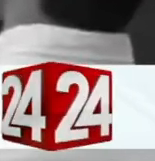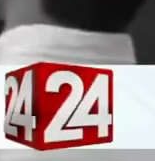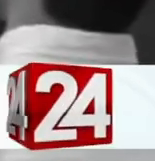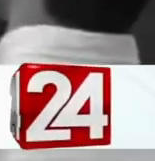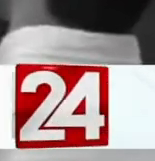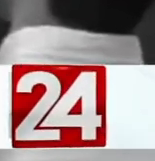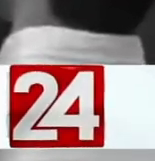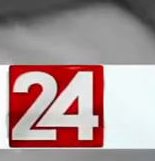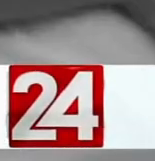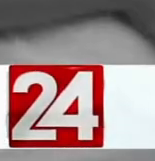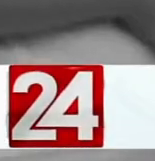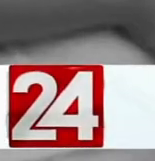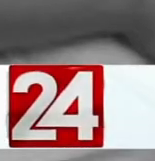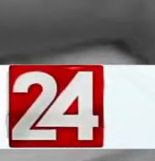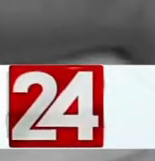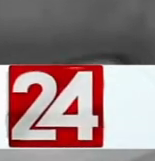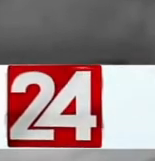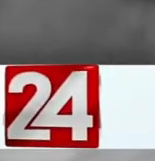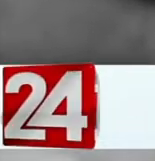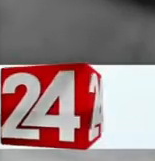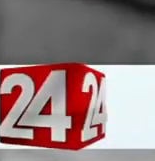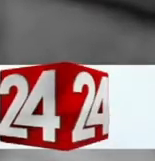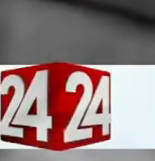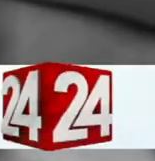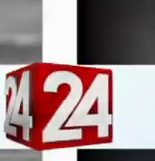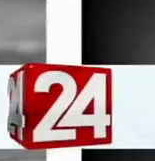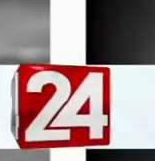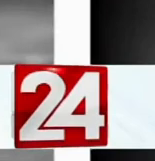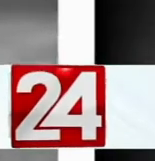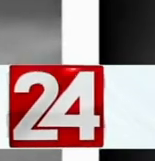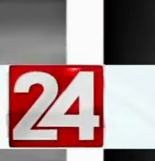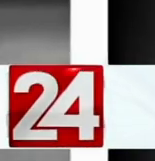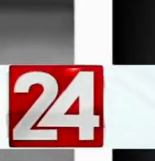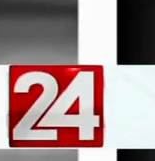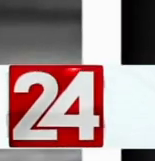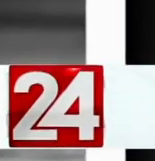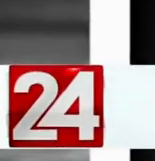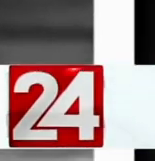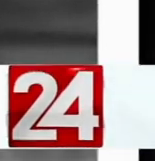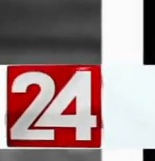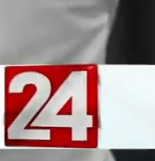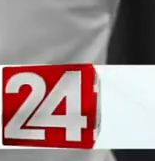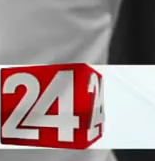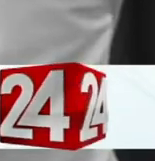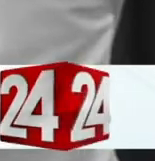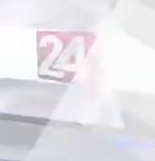Abangan, breaking news sa showbiz! Bea Alonzo, engaged na!